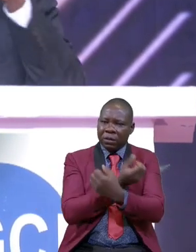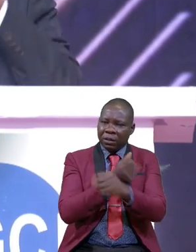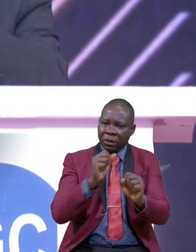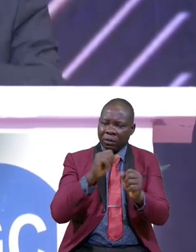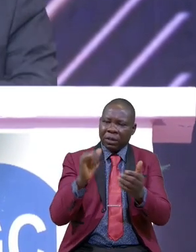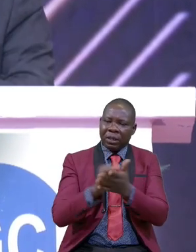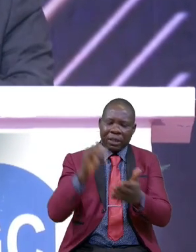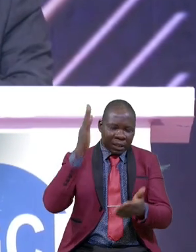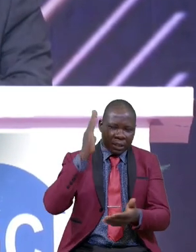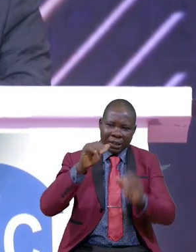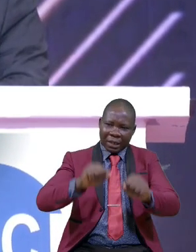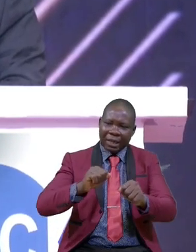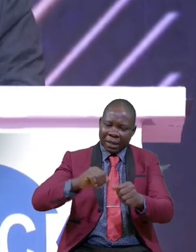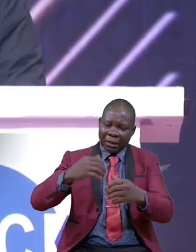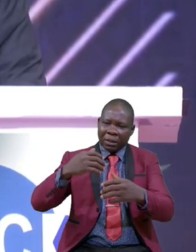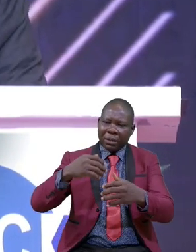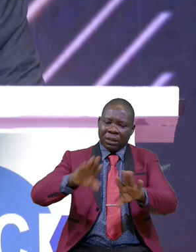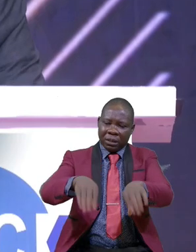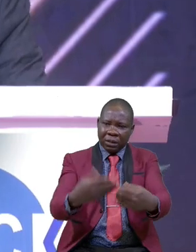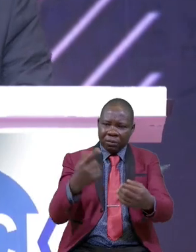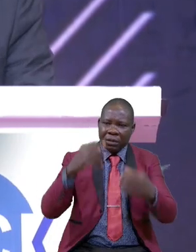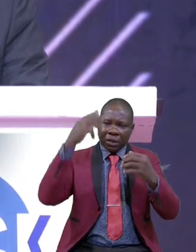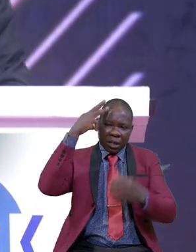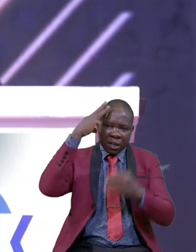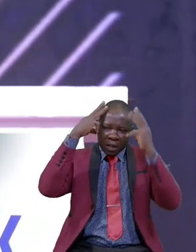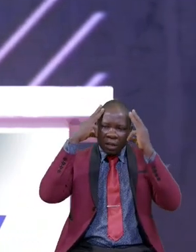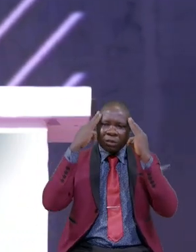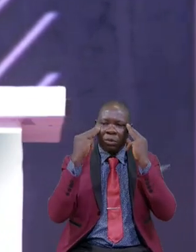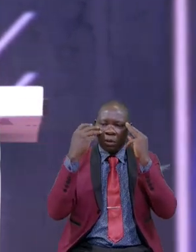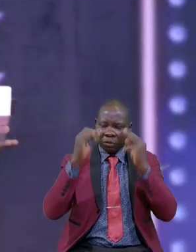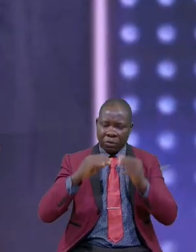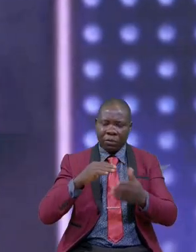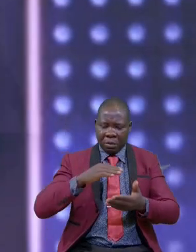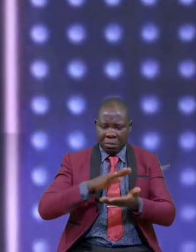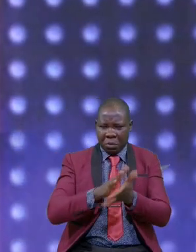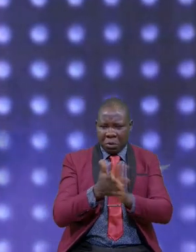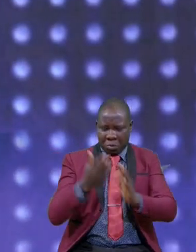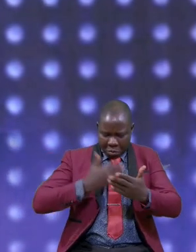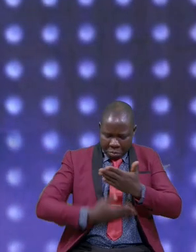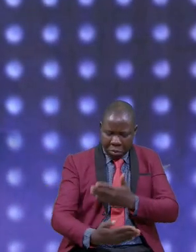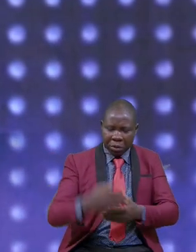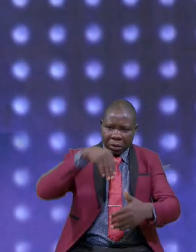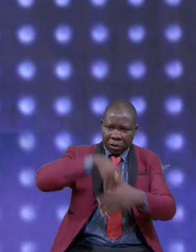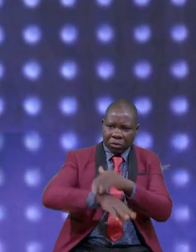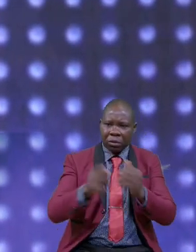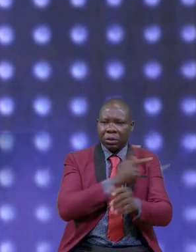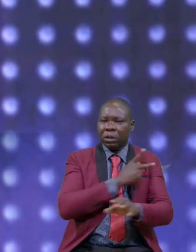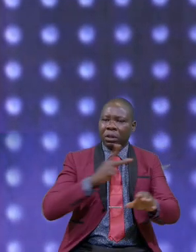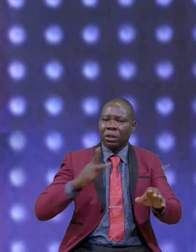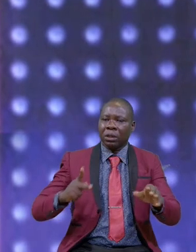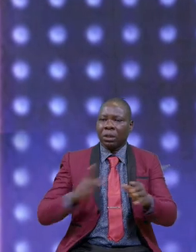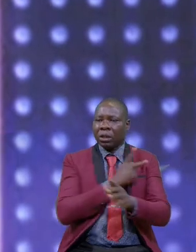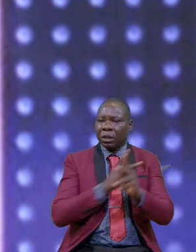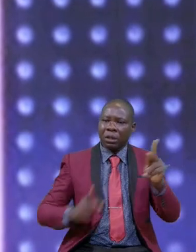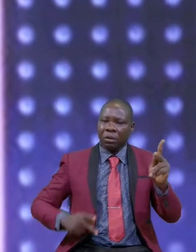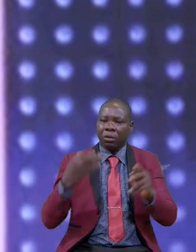de la nouvelle vie dans le royaume de Dieu. Alors, nous réalisons qu'il est notre seul